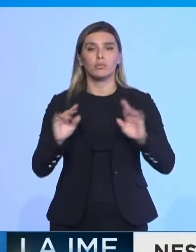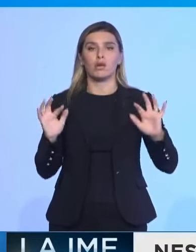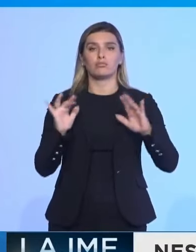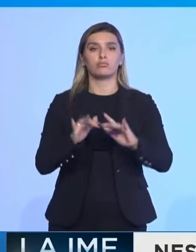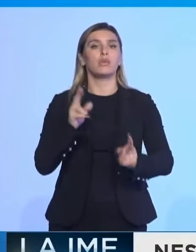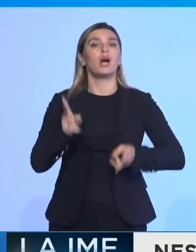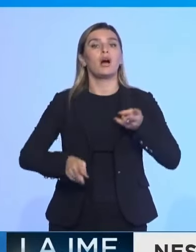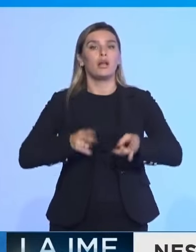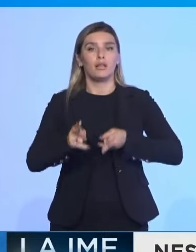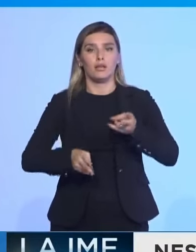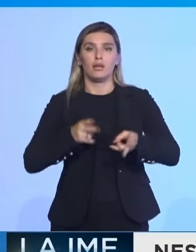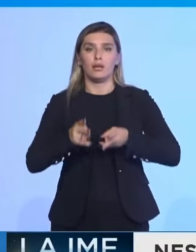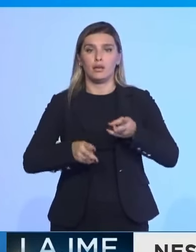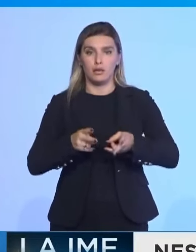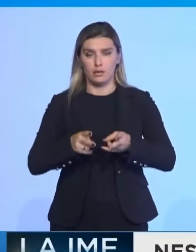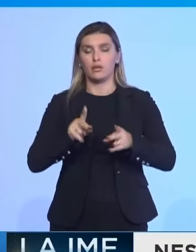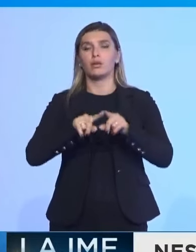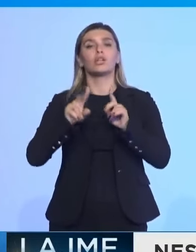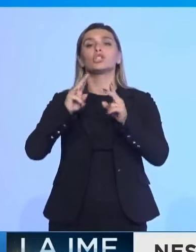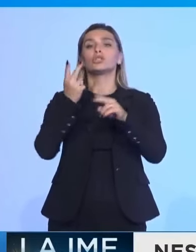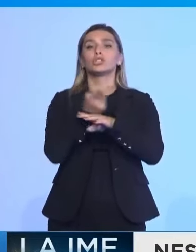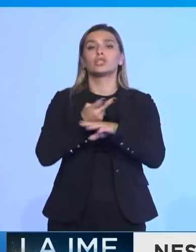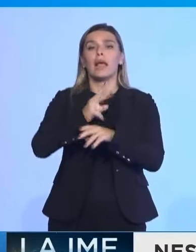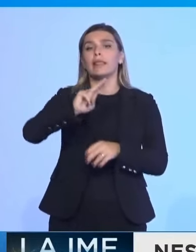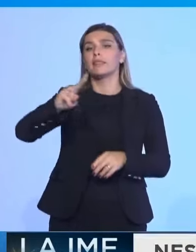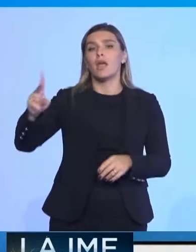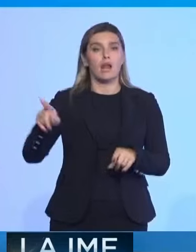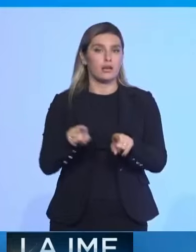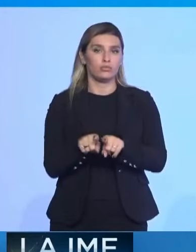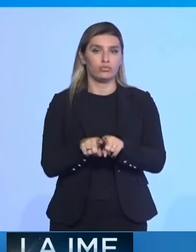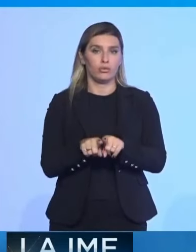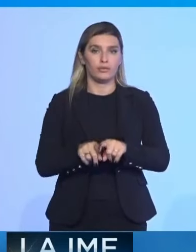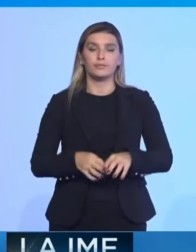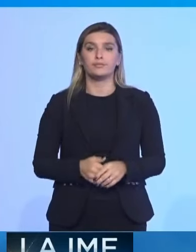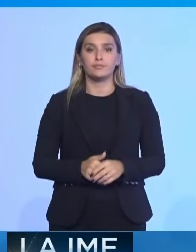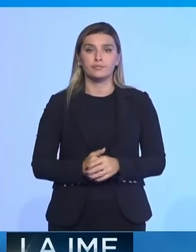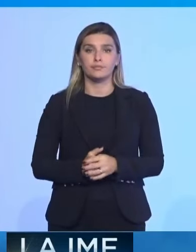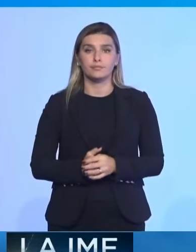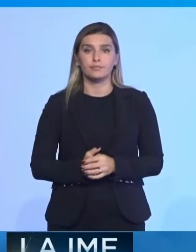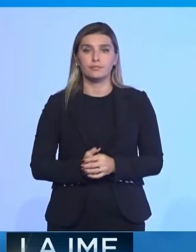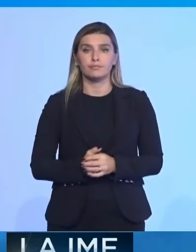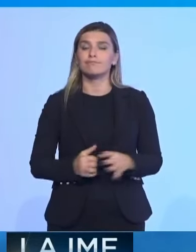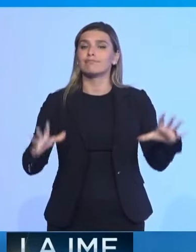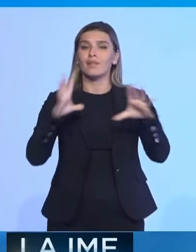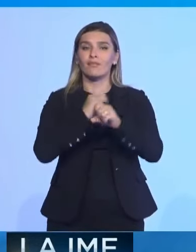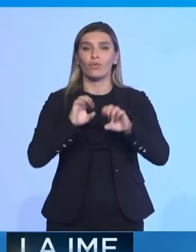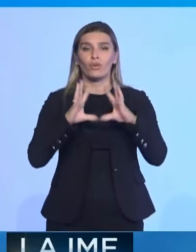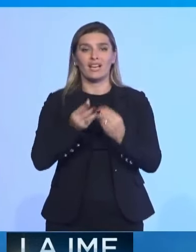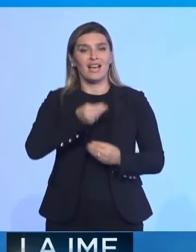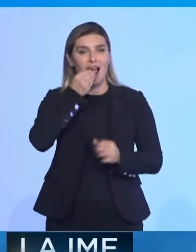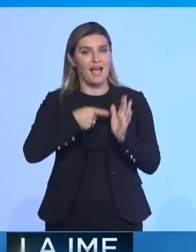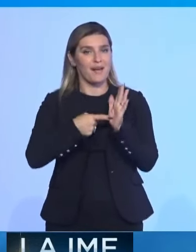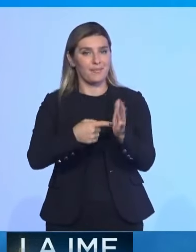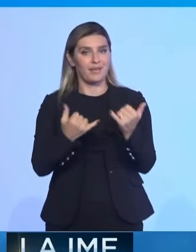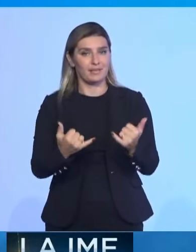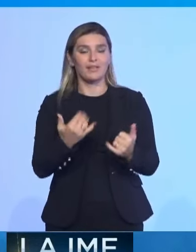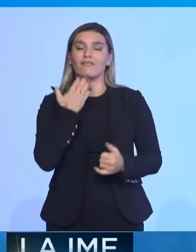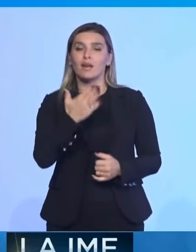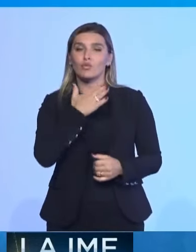bëjmë atë që e bëjnë edhe shtetet më të zhvilluara në botë. Ishte